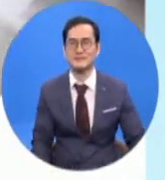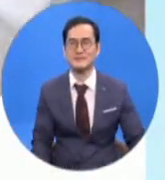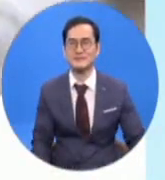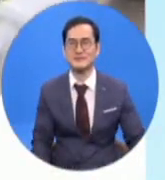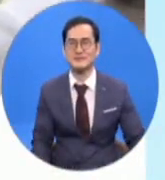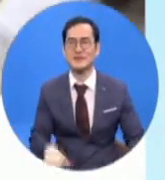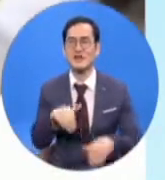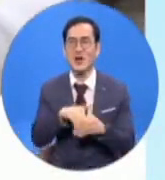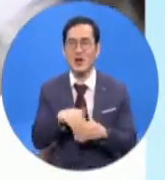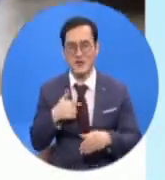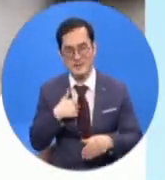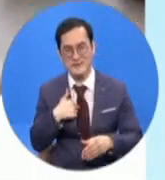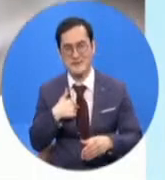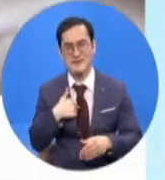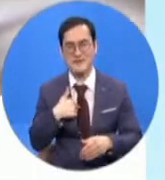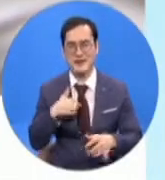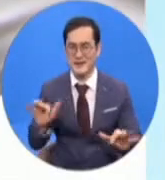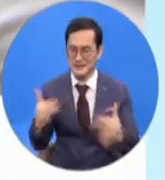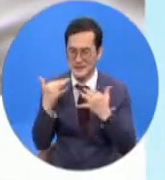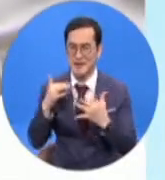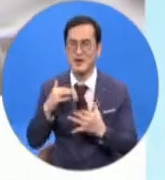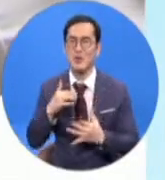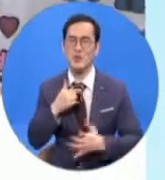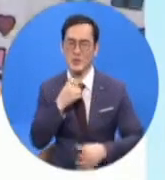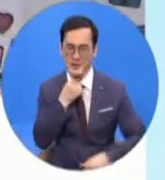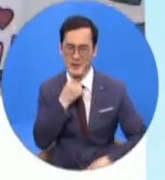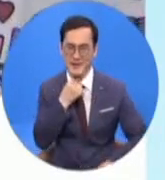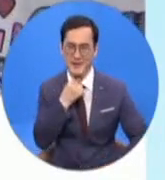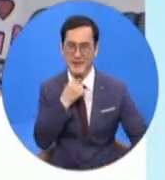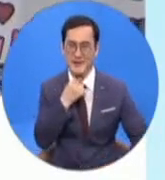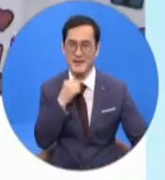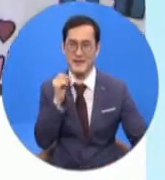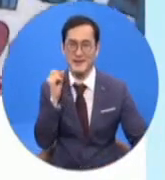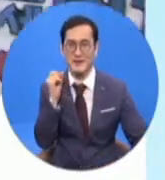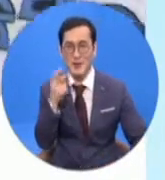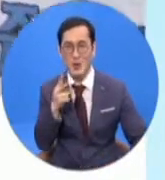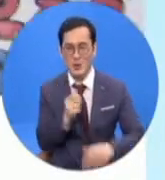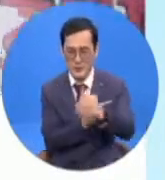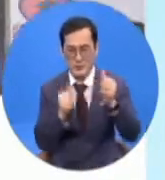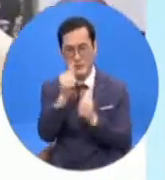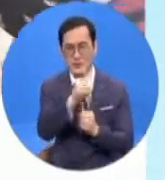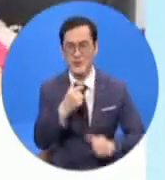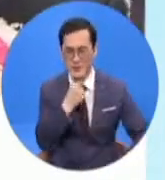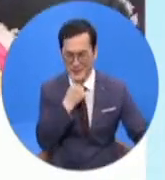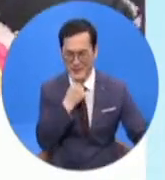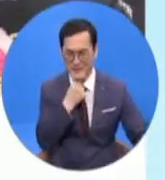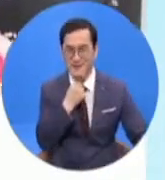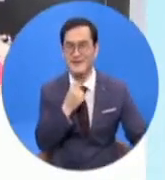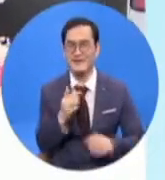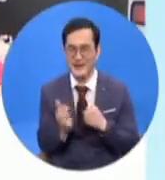있고 내라는 주목받지 못하는 부분들을 넘어서기 위해선 네거티브 1 정책 점 경쟁으로 가야된다고 수상을 한 걸 보여줍니다 4